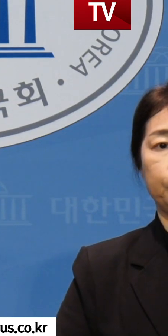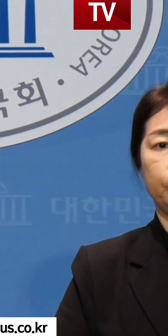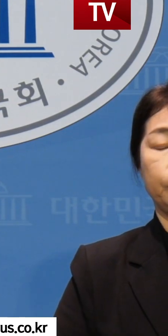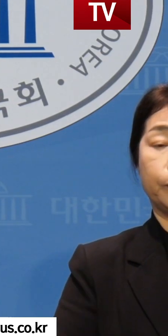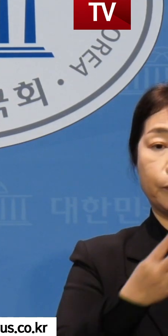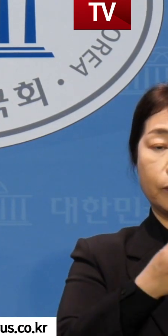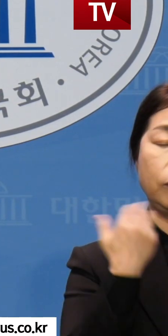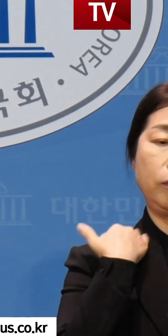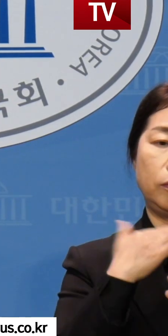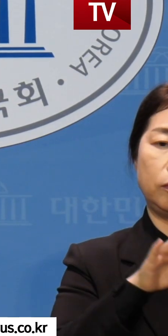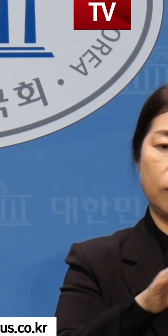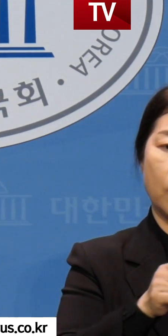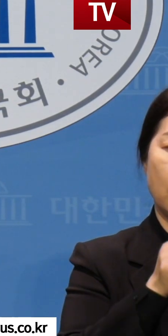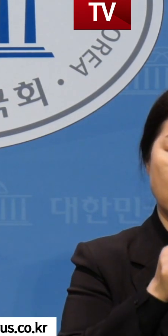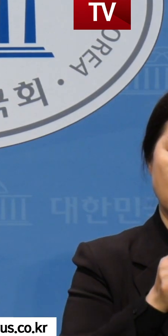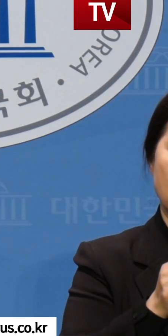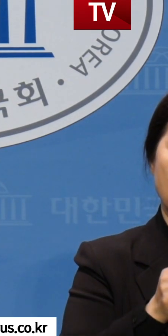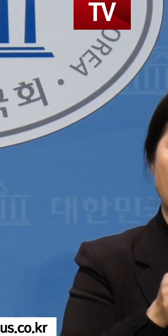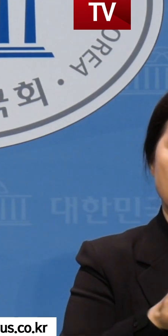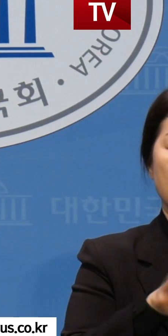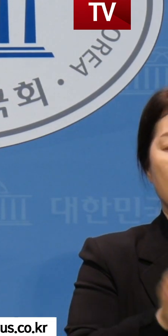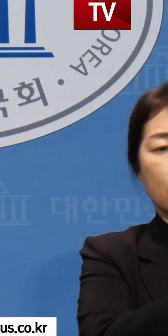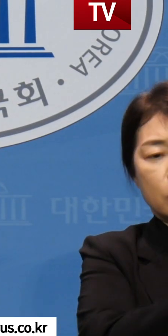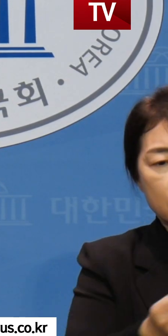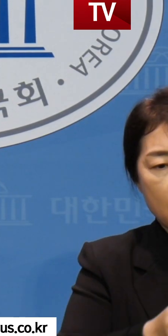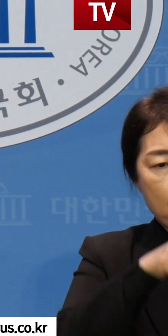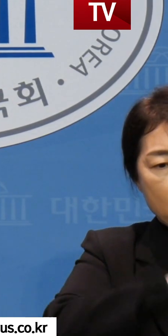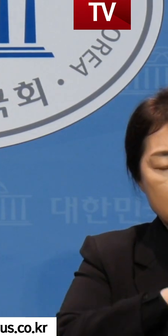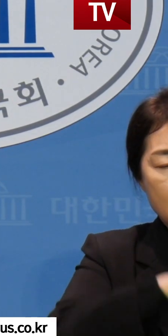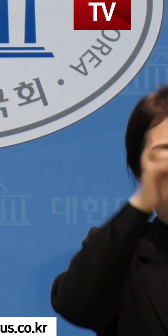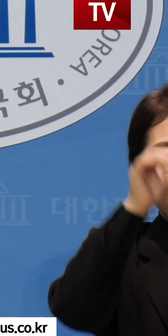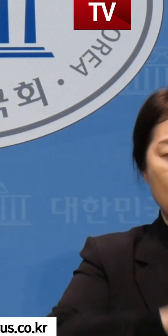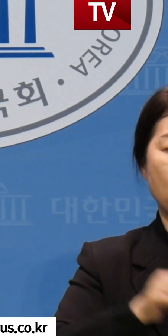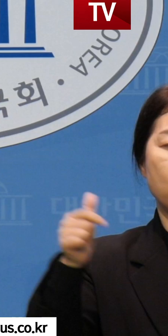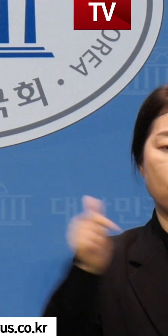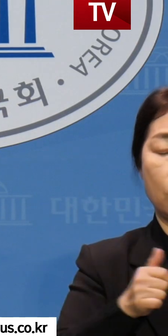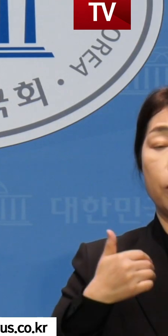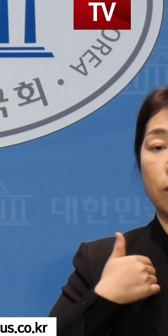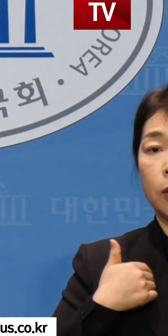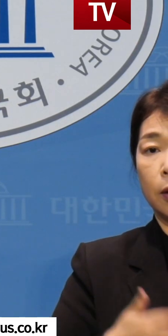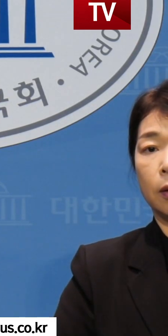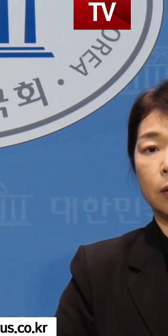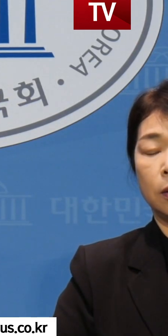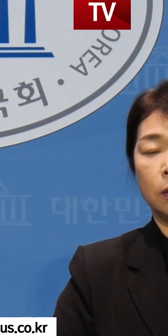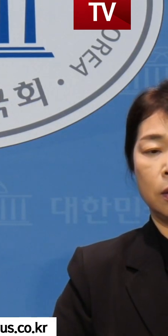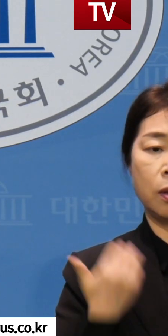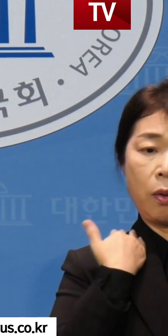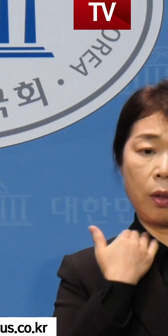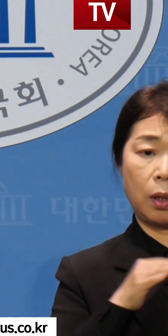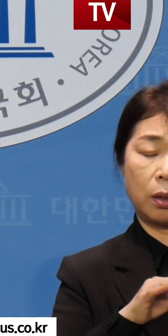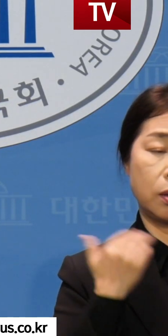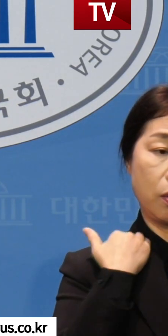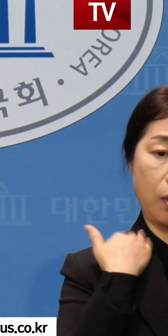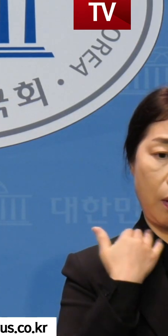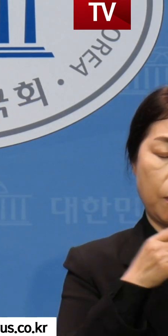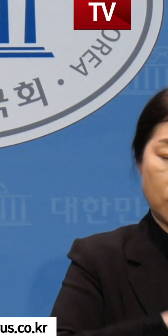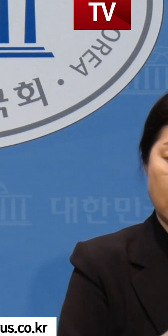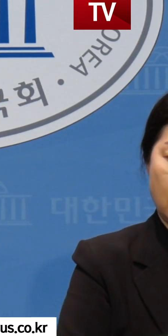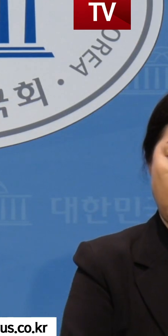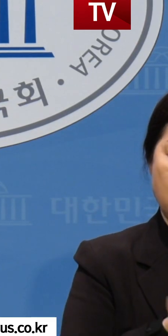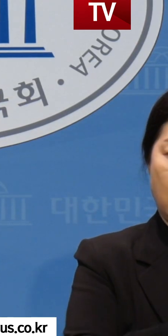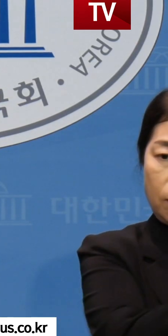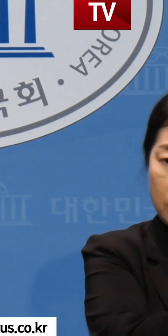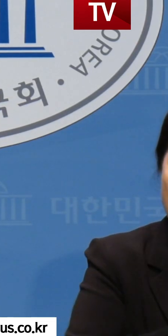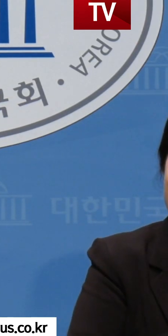전세 대출 보증 한도도 축소해야 됩니다. 전세 대출 보증 제도가 갭 투자로 이어져서